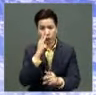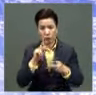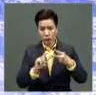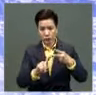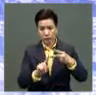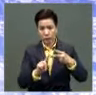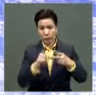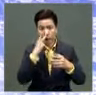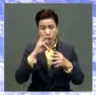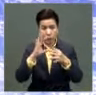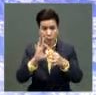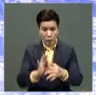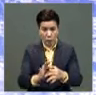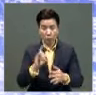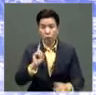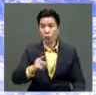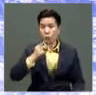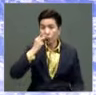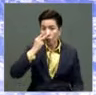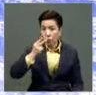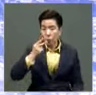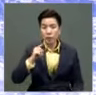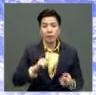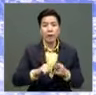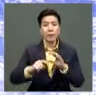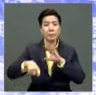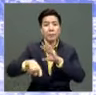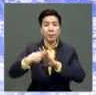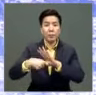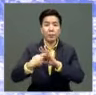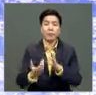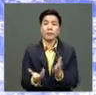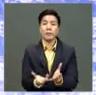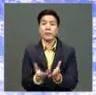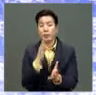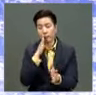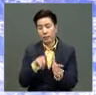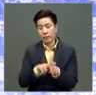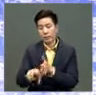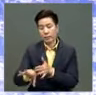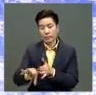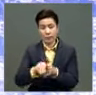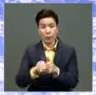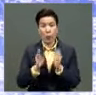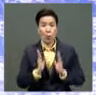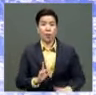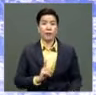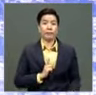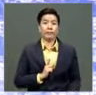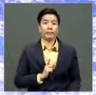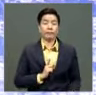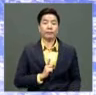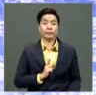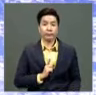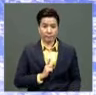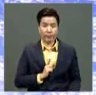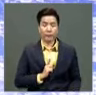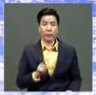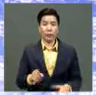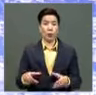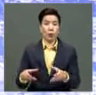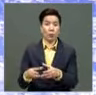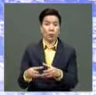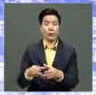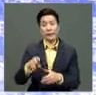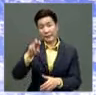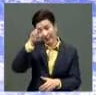องก่อนนะครับว่ามันต้องมาดูว่าจากสาเหตุตรงนี้การจิตเชื้อยืนยันหนึ่งคนของทางทีม